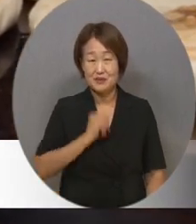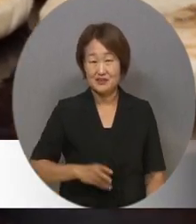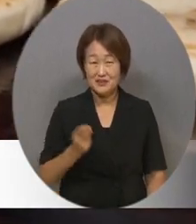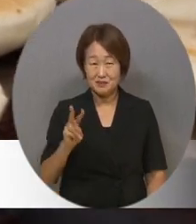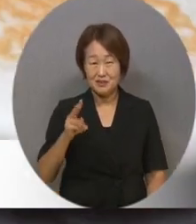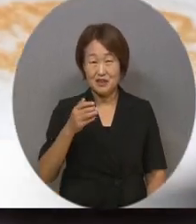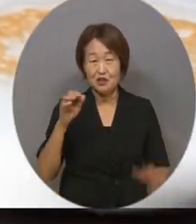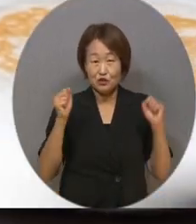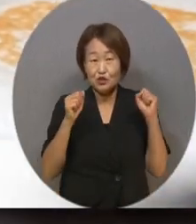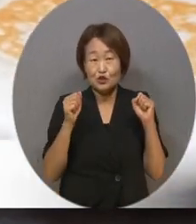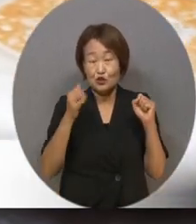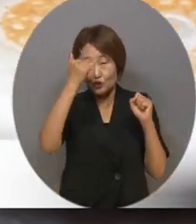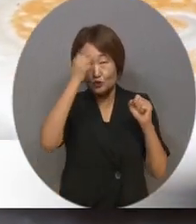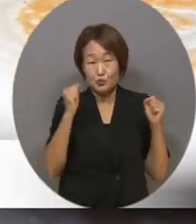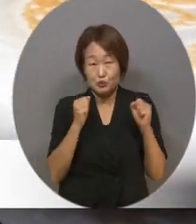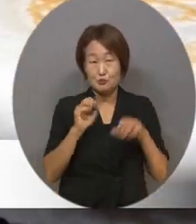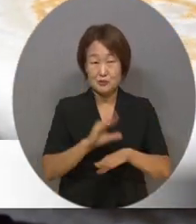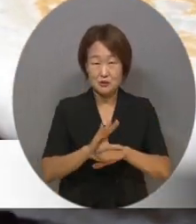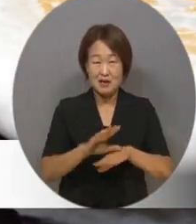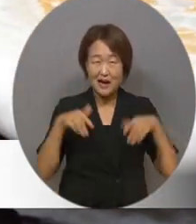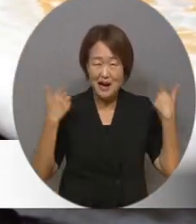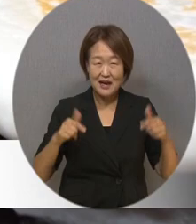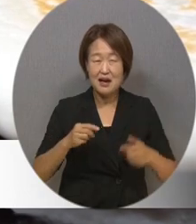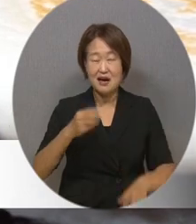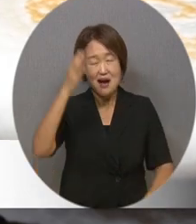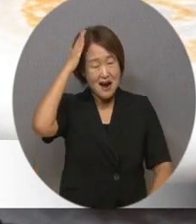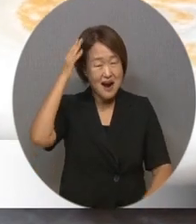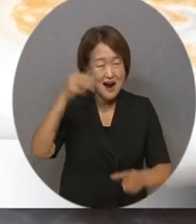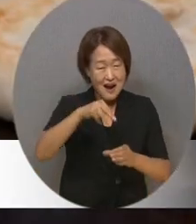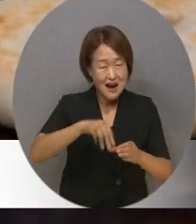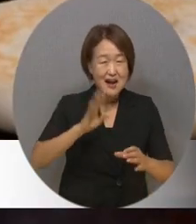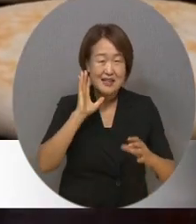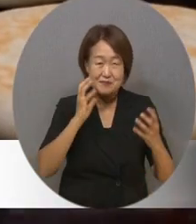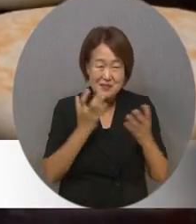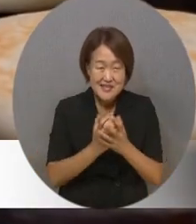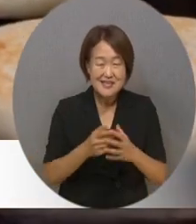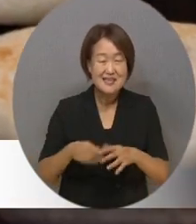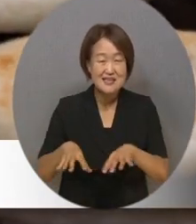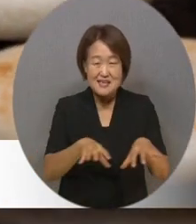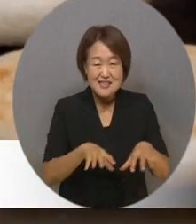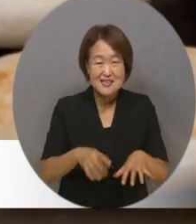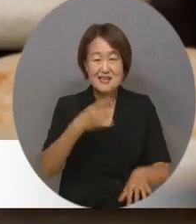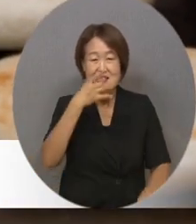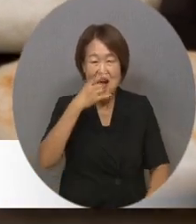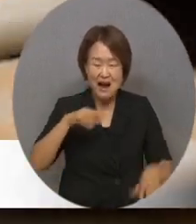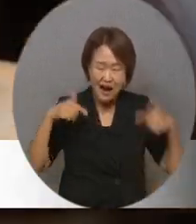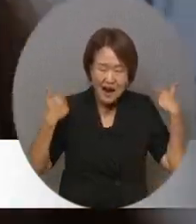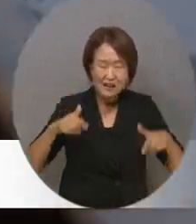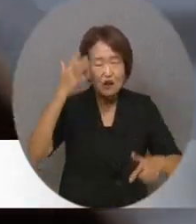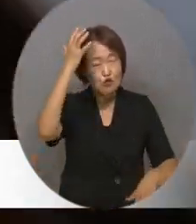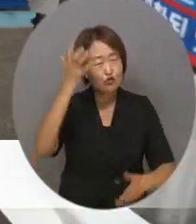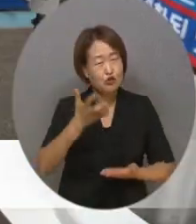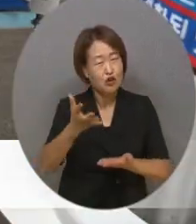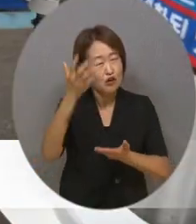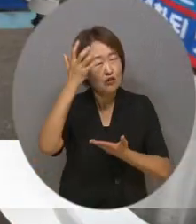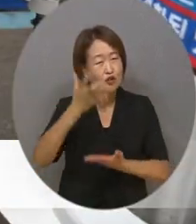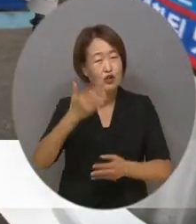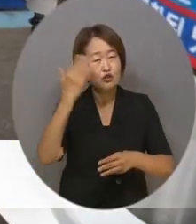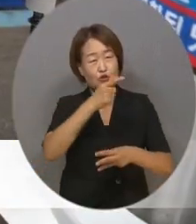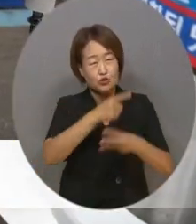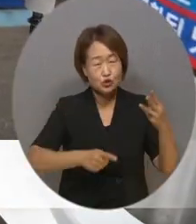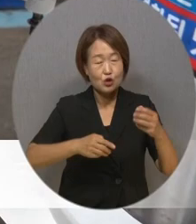복지tv 충북방송은 평소에도 해마다 연탄과 김치 쌀을 아낌없이 후원하며 청주시